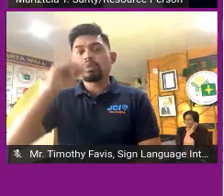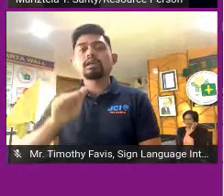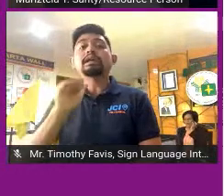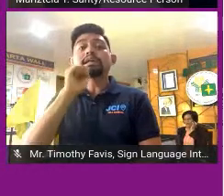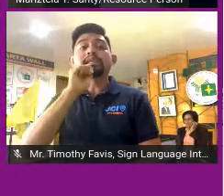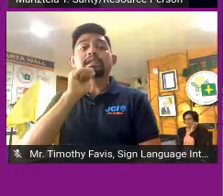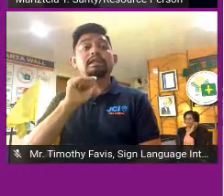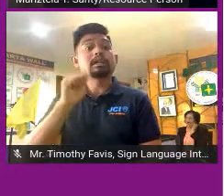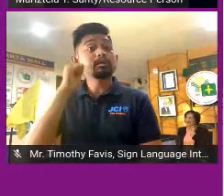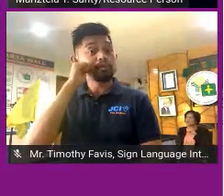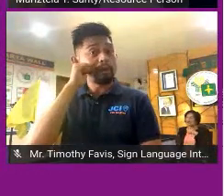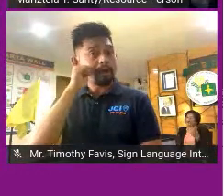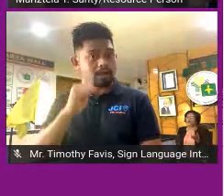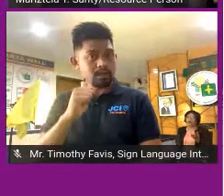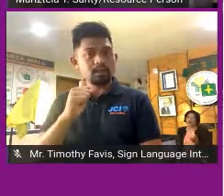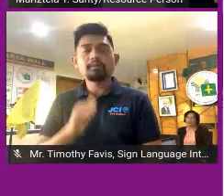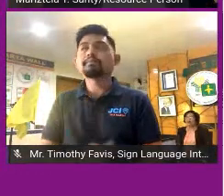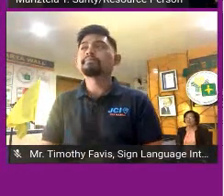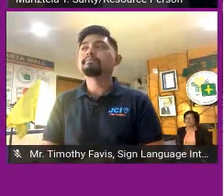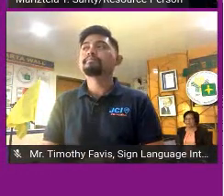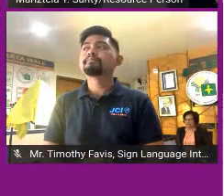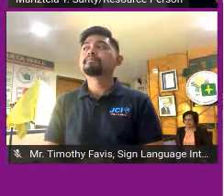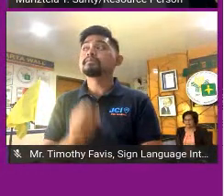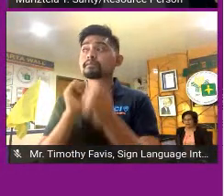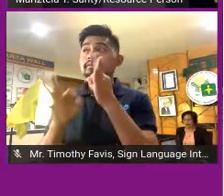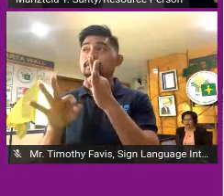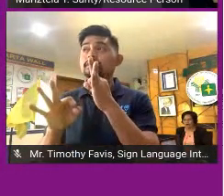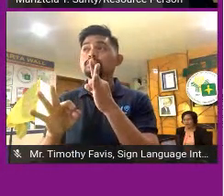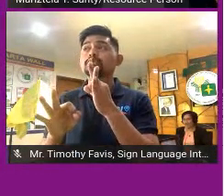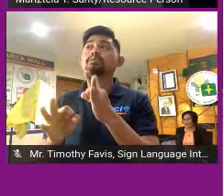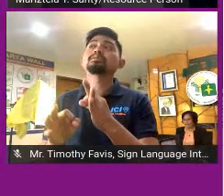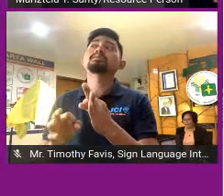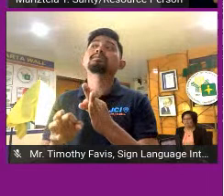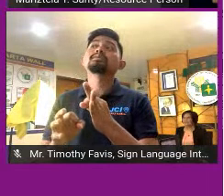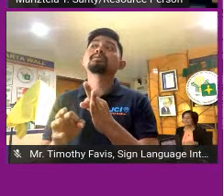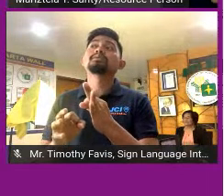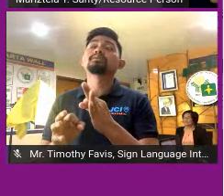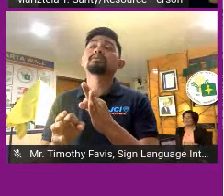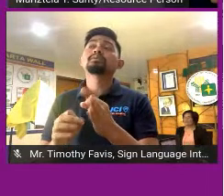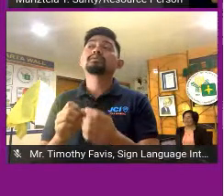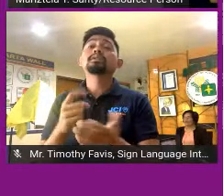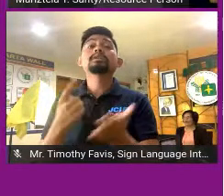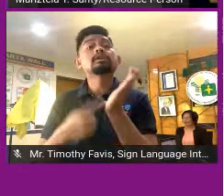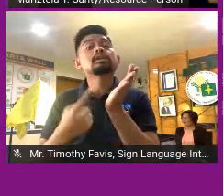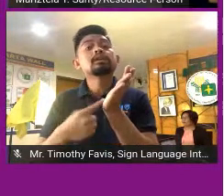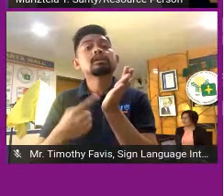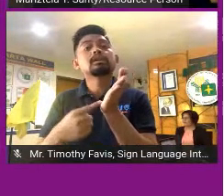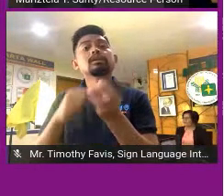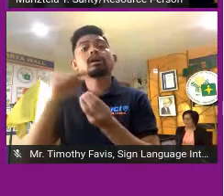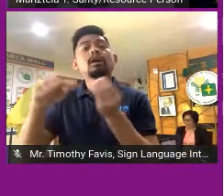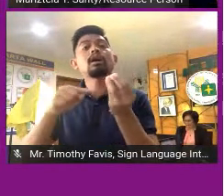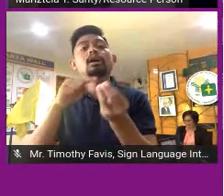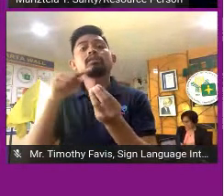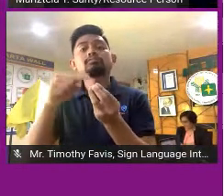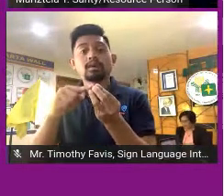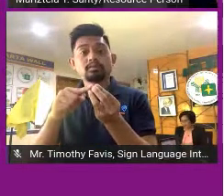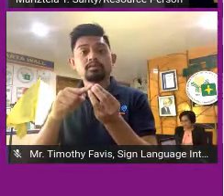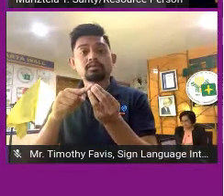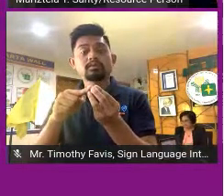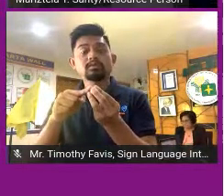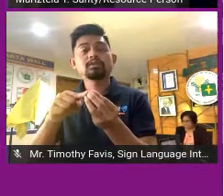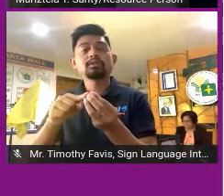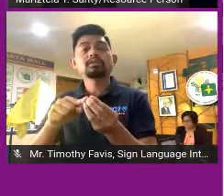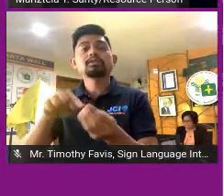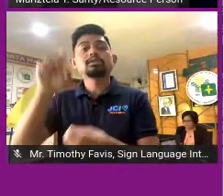po? If you are a man, if you are talking of sex, or, I repeat, sex or kasarian. Ano